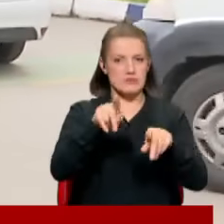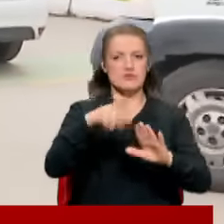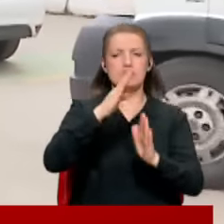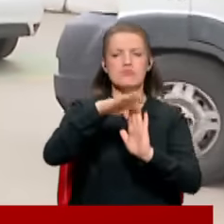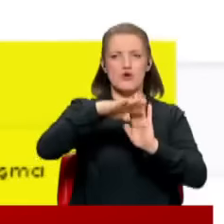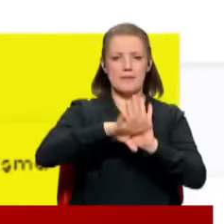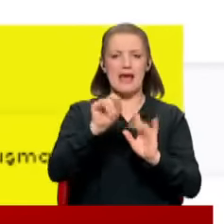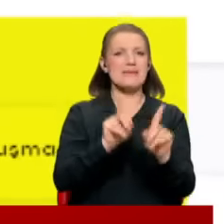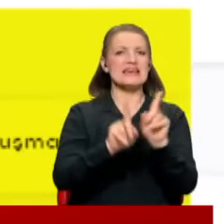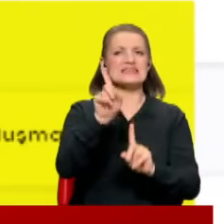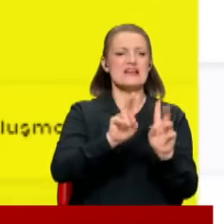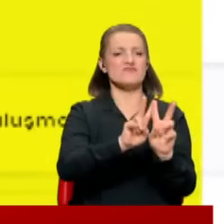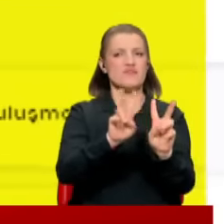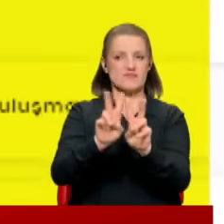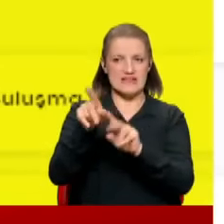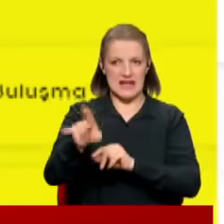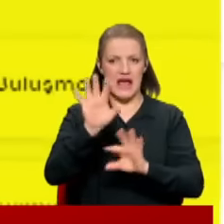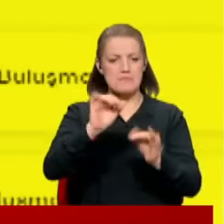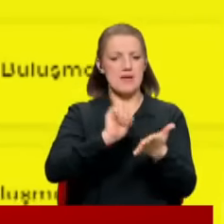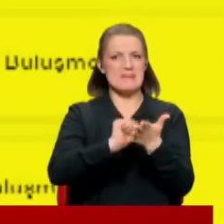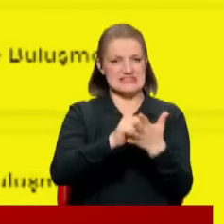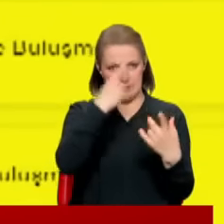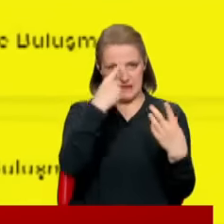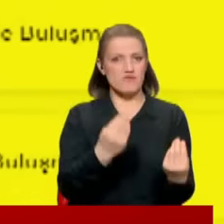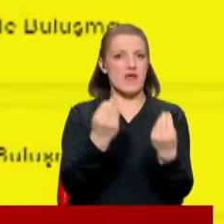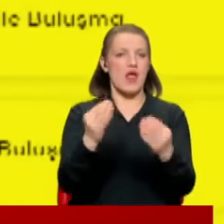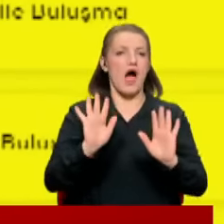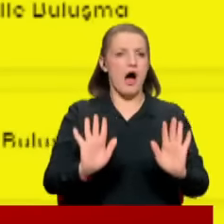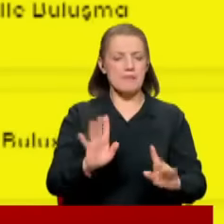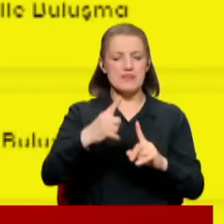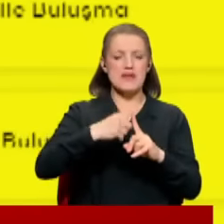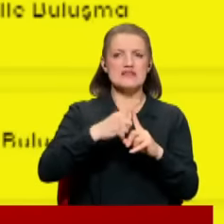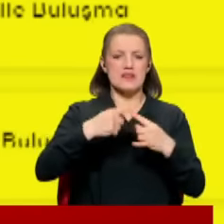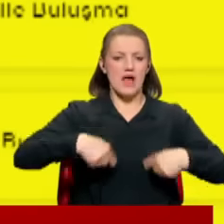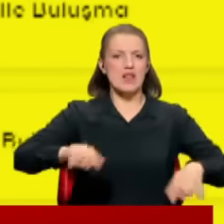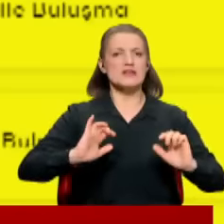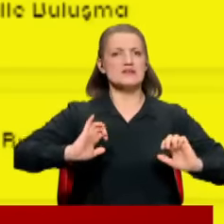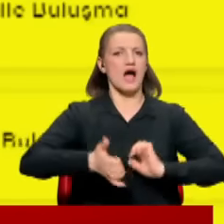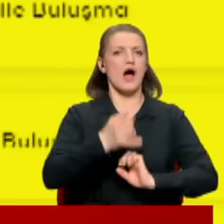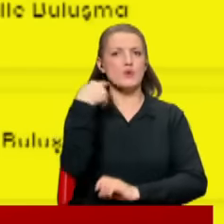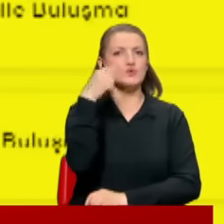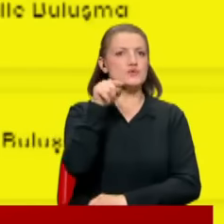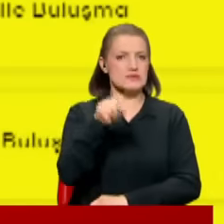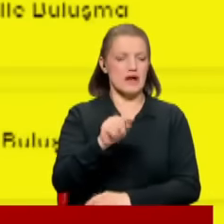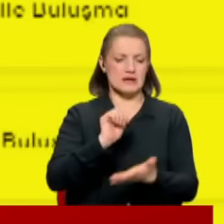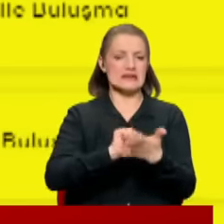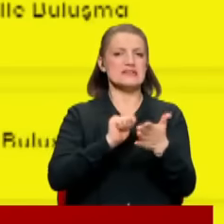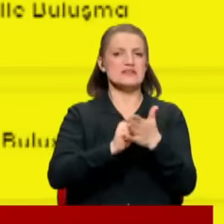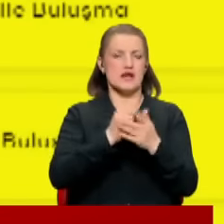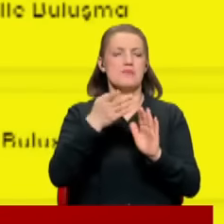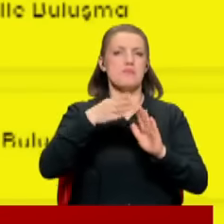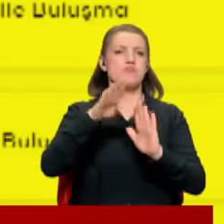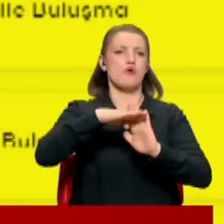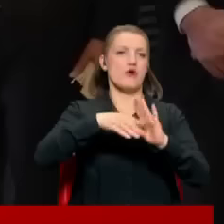programda hem internet sitesinde yayınlanmış hem de basına bilgi verilmişti. Ama tersanedeki alanın dar olduğu gerekçesiyle gazeteciler